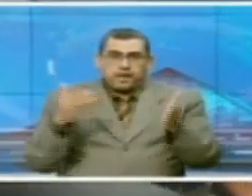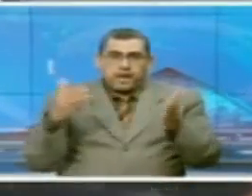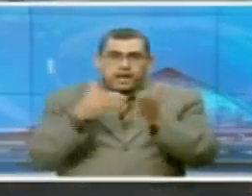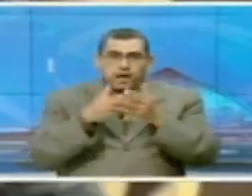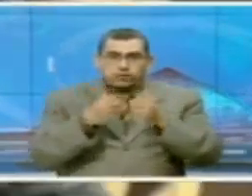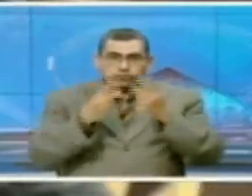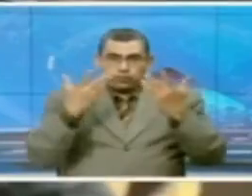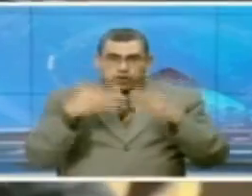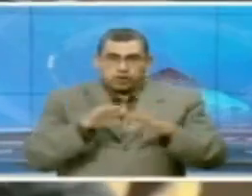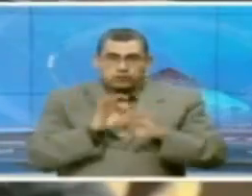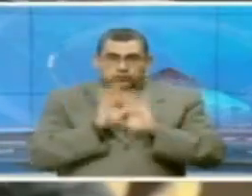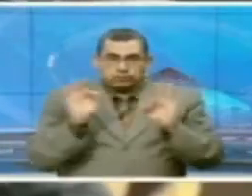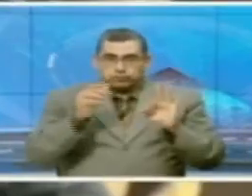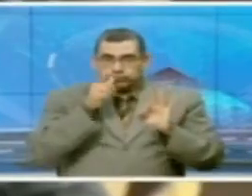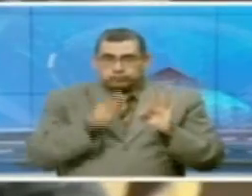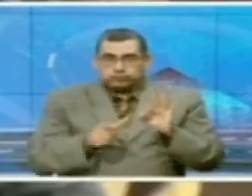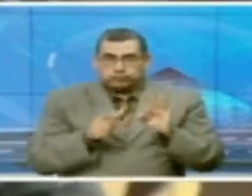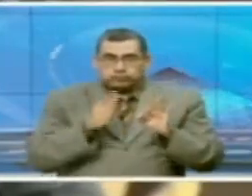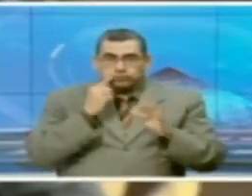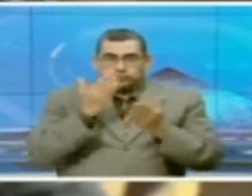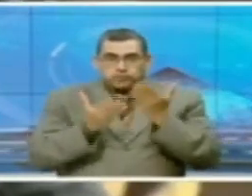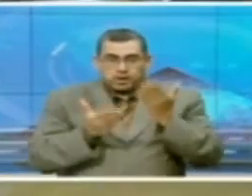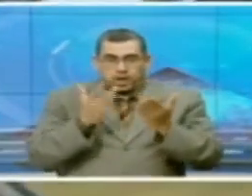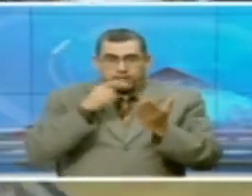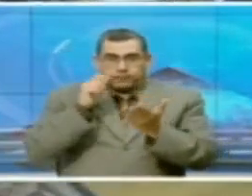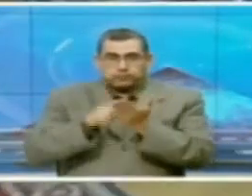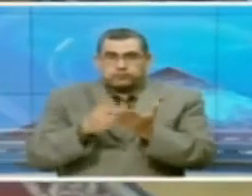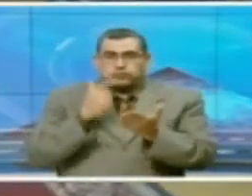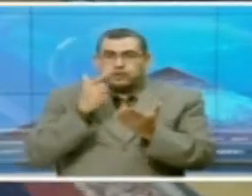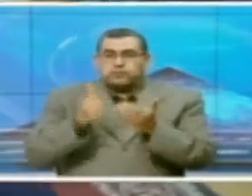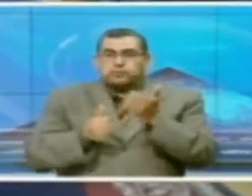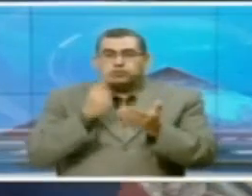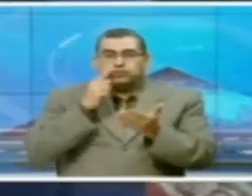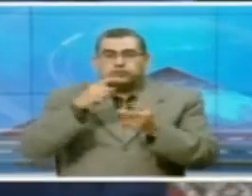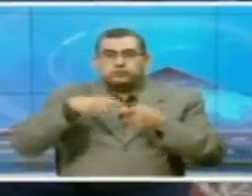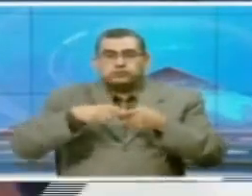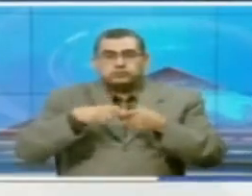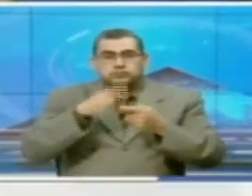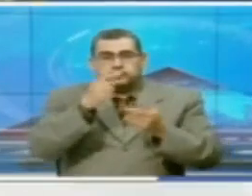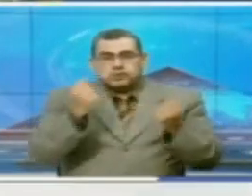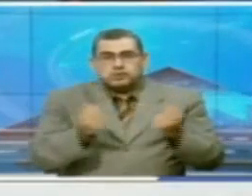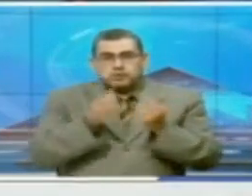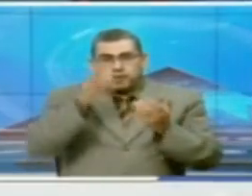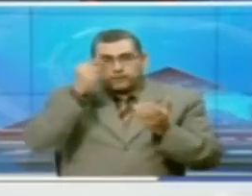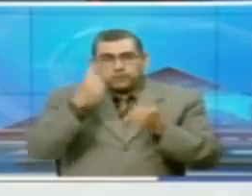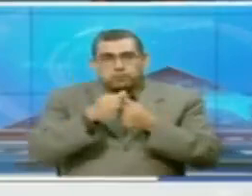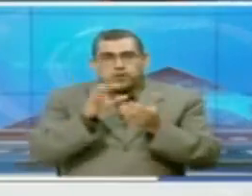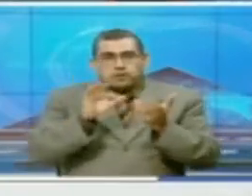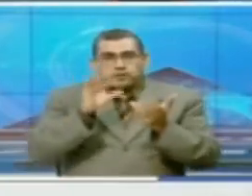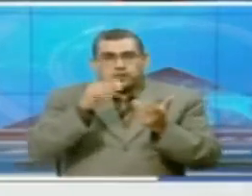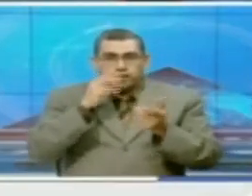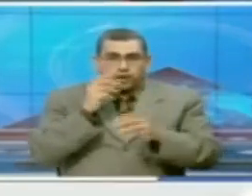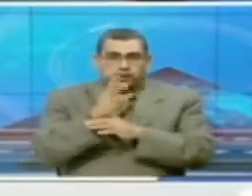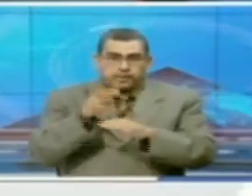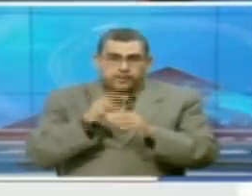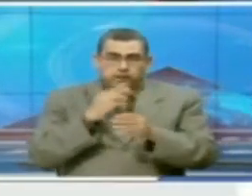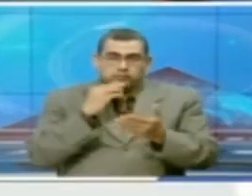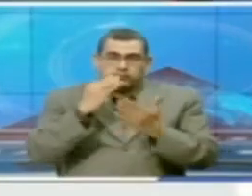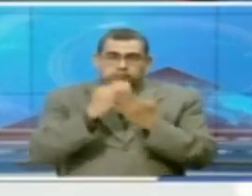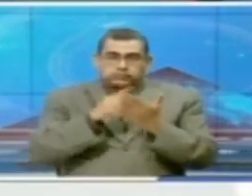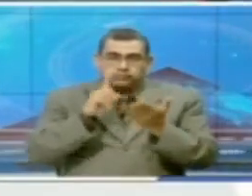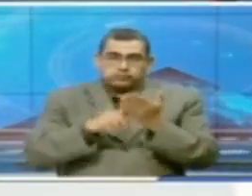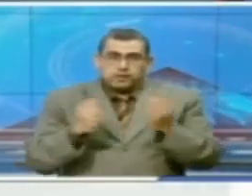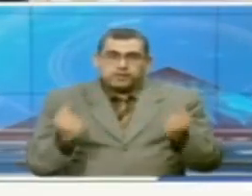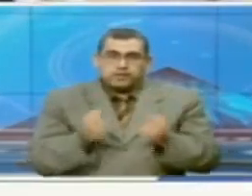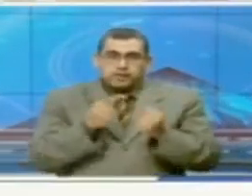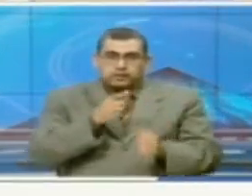إعادة هذا القياس لمعرفة ما تم دراسته وما تم استيعابه من التدريبات أثناء الدورة